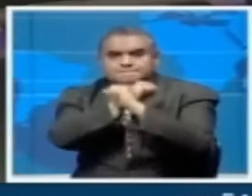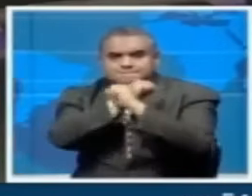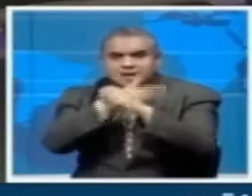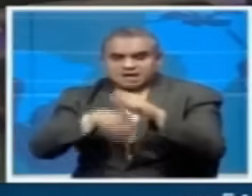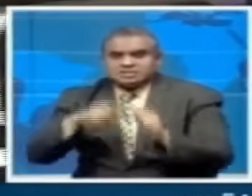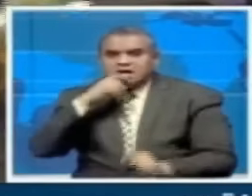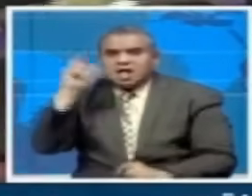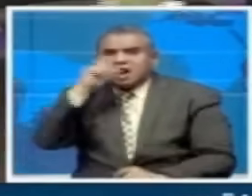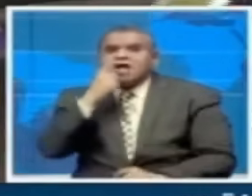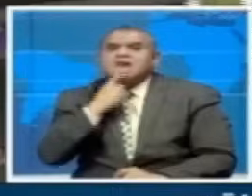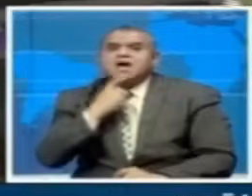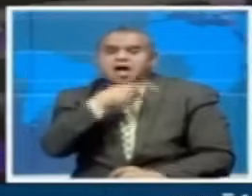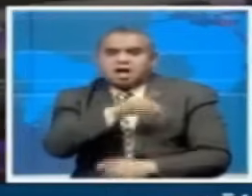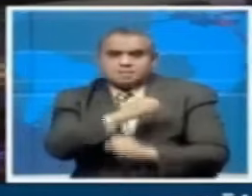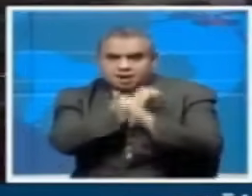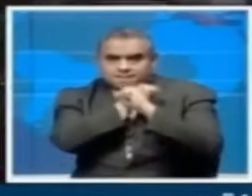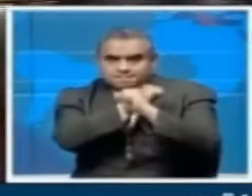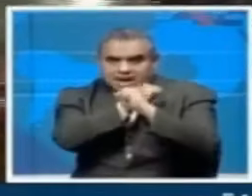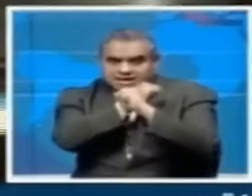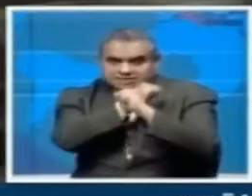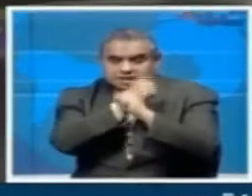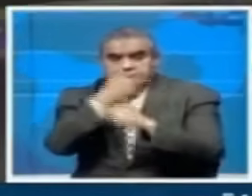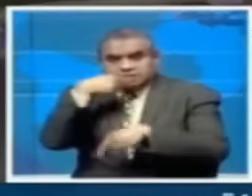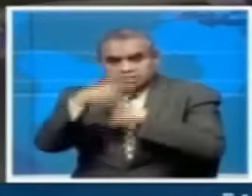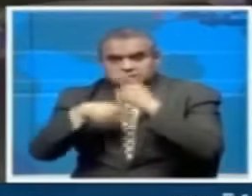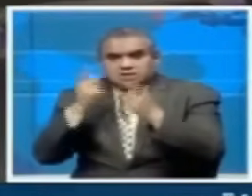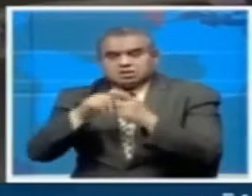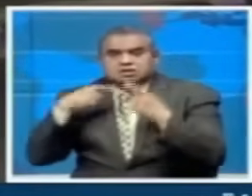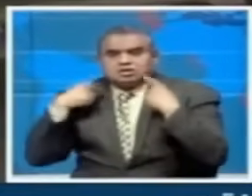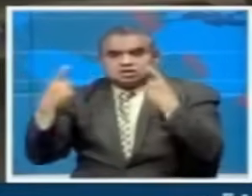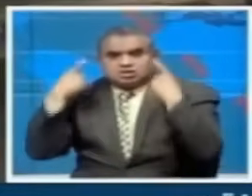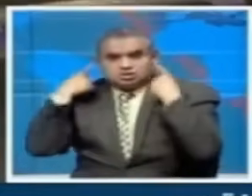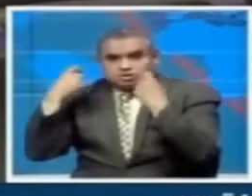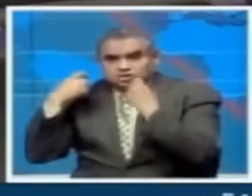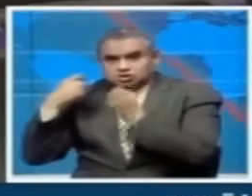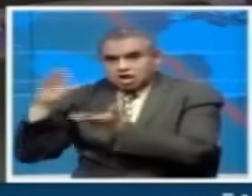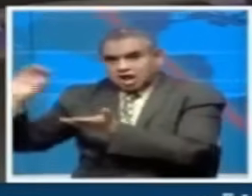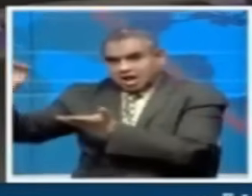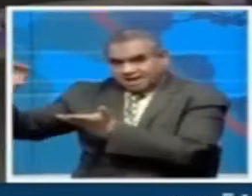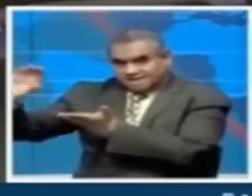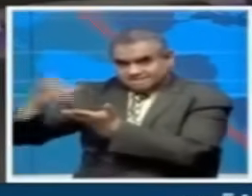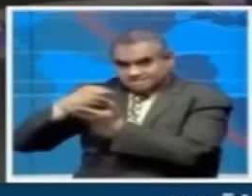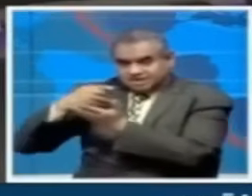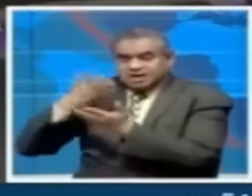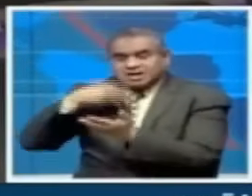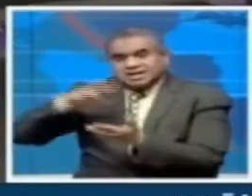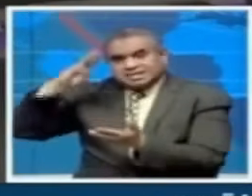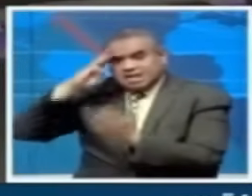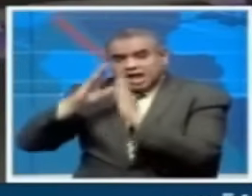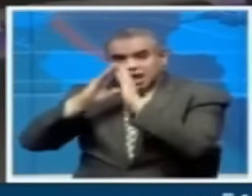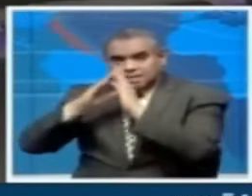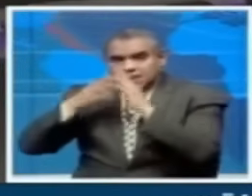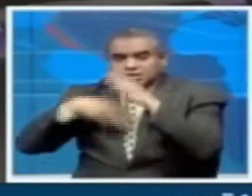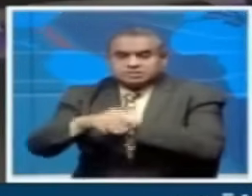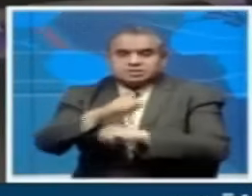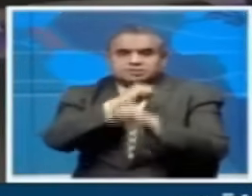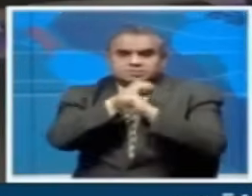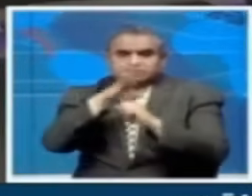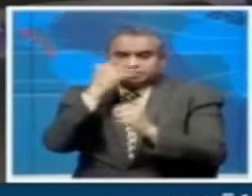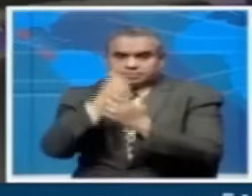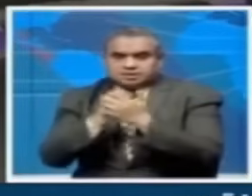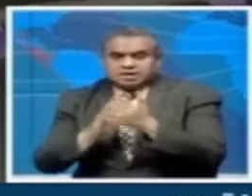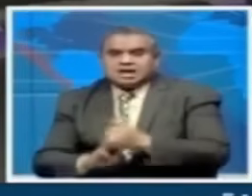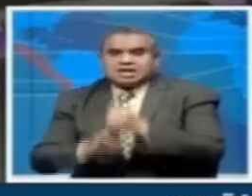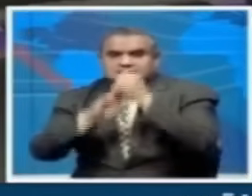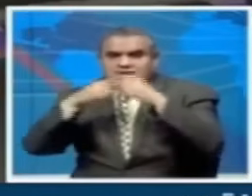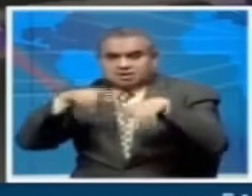للهلال الأحمر، إضافة أيضا إلى كل الشاحنات التي تأتي عبر أنفاق تحيا مصر ويقوم بتدشينها التحالف